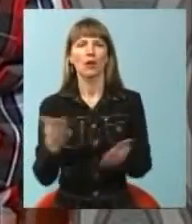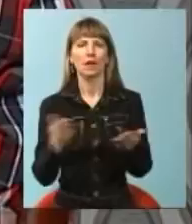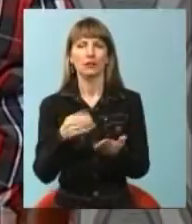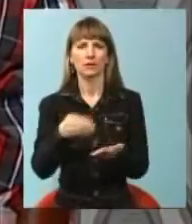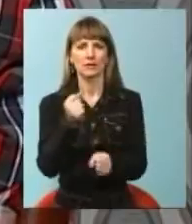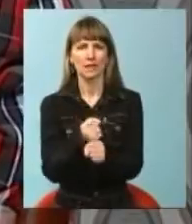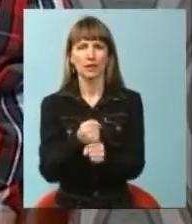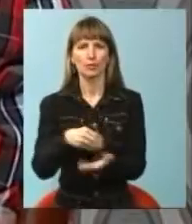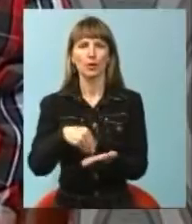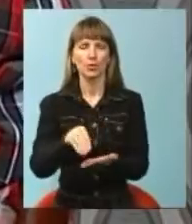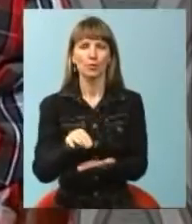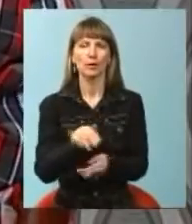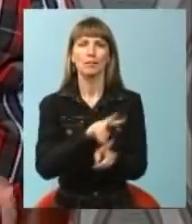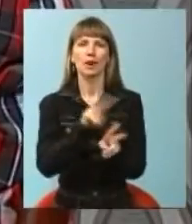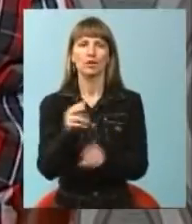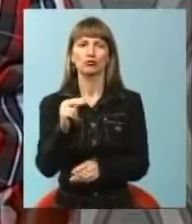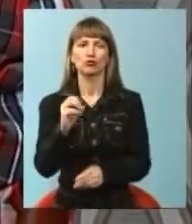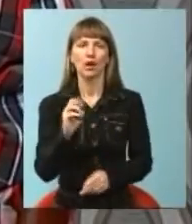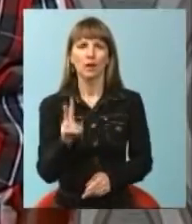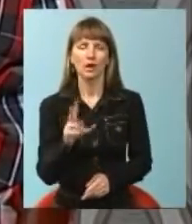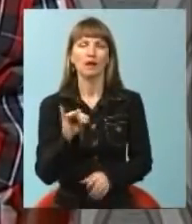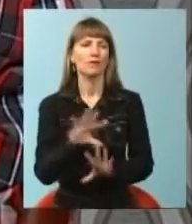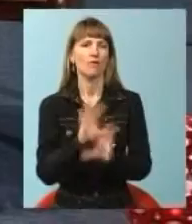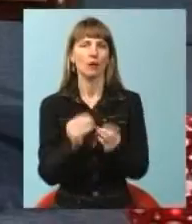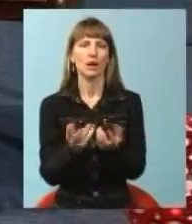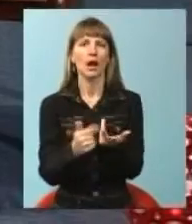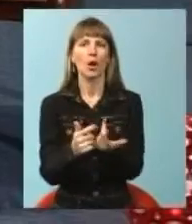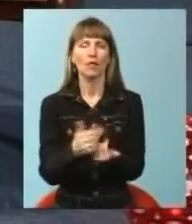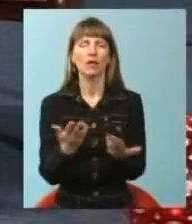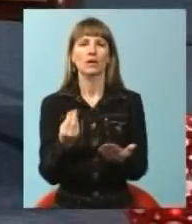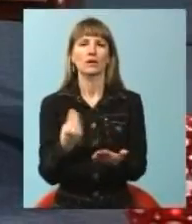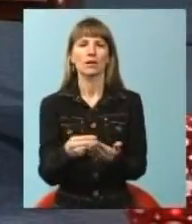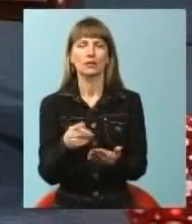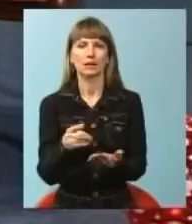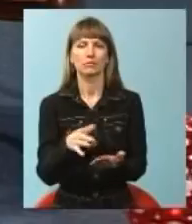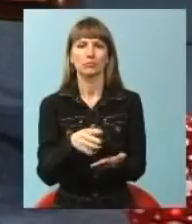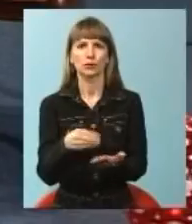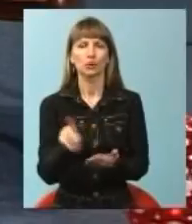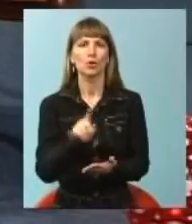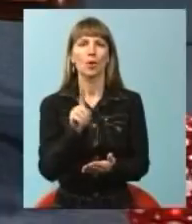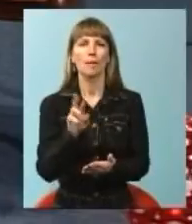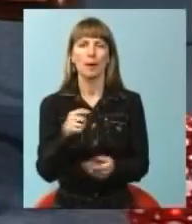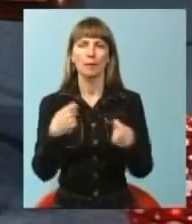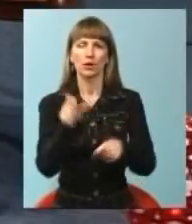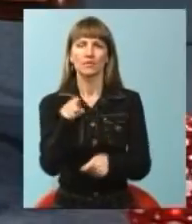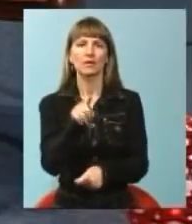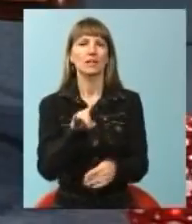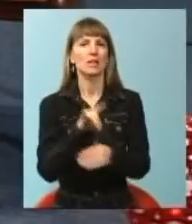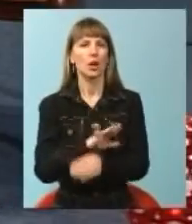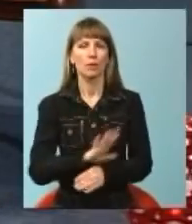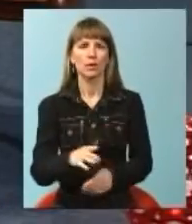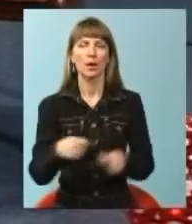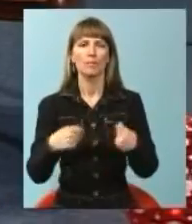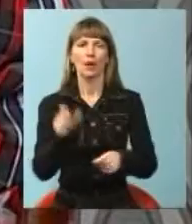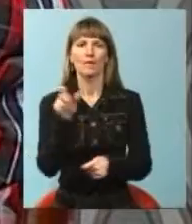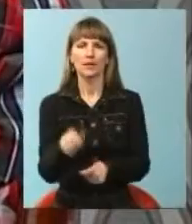зробиш покупку, треба переглядати чек або взагалі рахувати, на яку суму ти скупився, щоб тебе продавці не обманули. Ну, а насправді професія продавця –